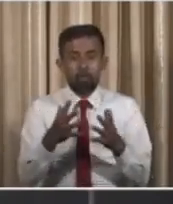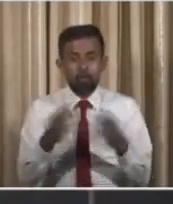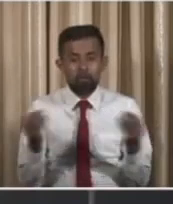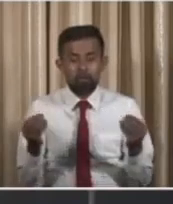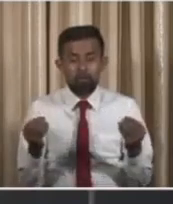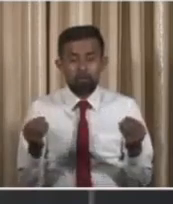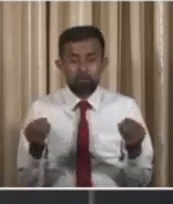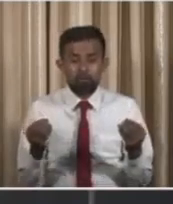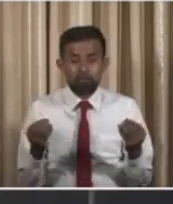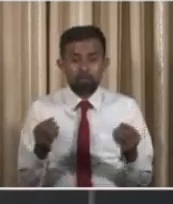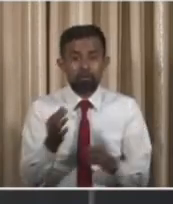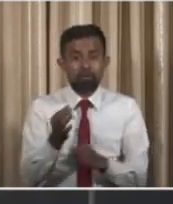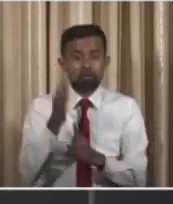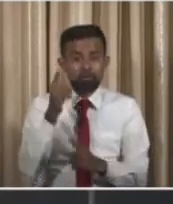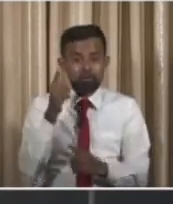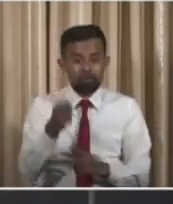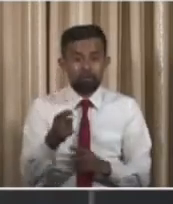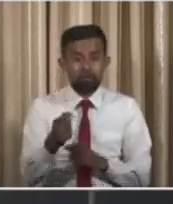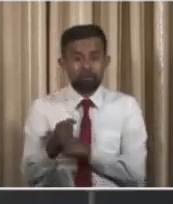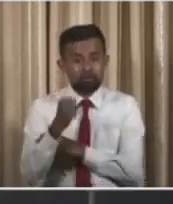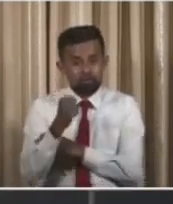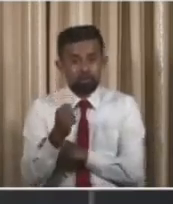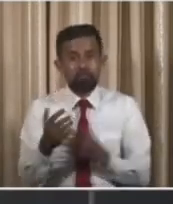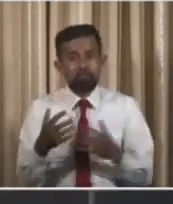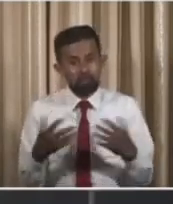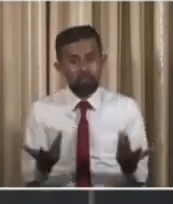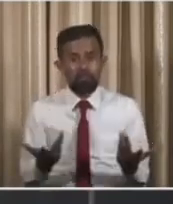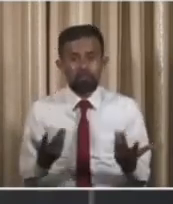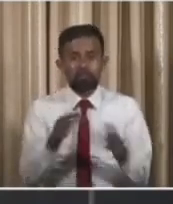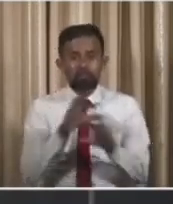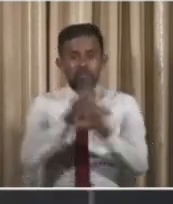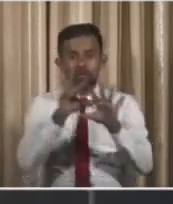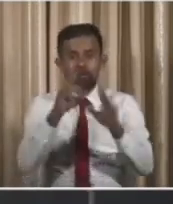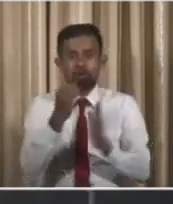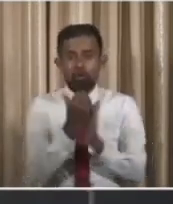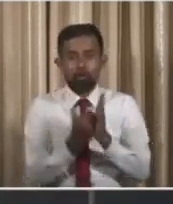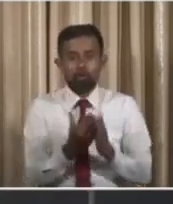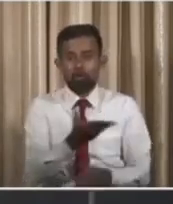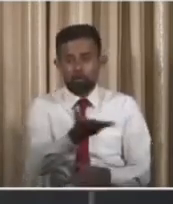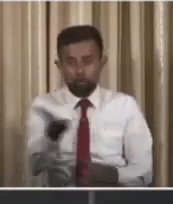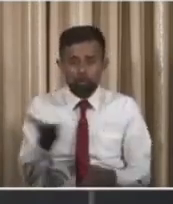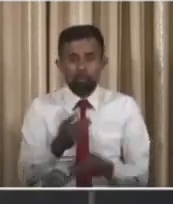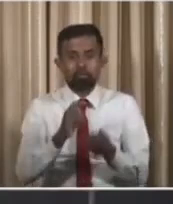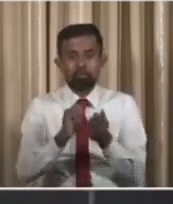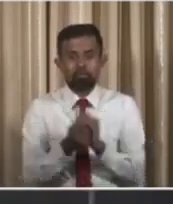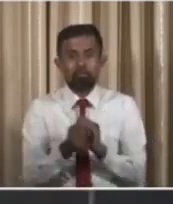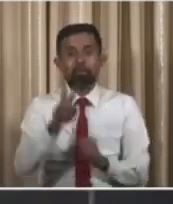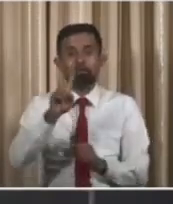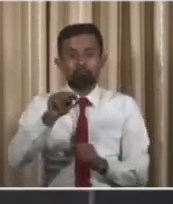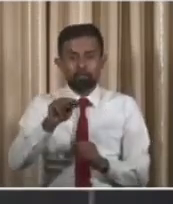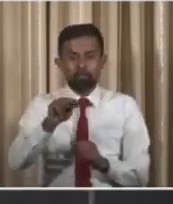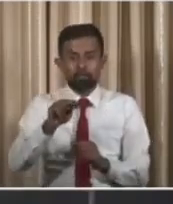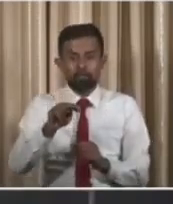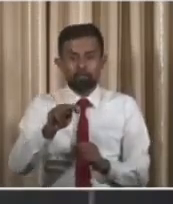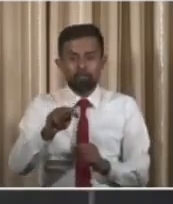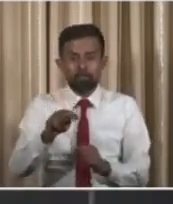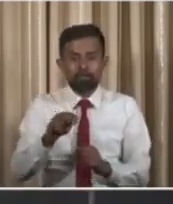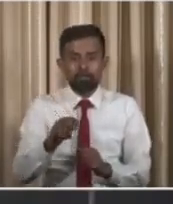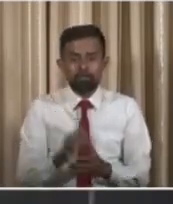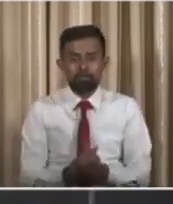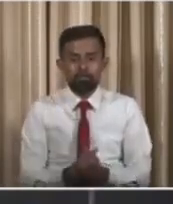විසුරුවන්න ජනාධිපතිවරයාට හැකියාවක් තිබුණේ නැහැ 19 වෙනි විවස්ථාව. ඔබතුමාලා තමයි ඒක වෙනස් කරේ 20ෙන්. හරි.